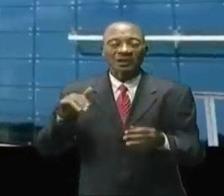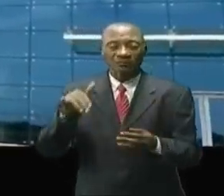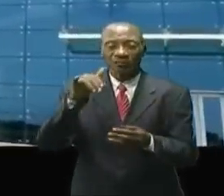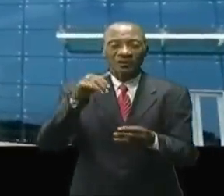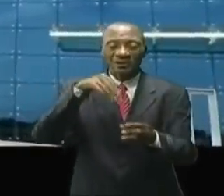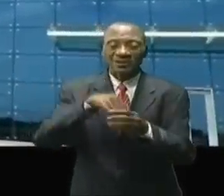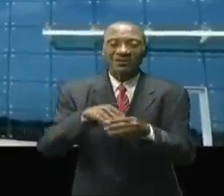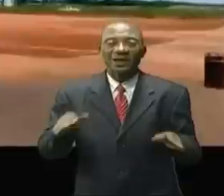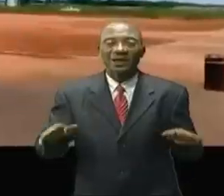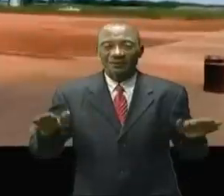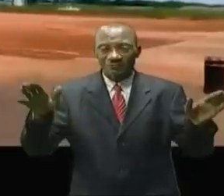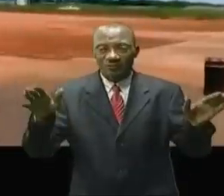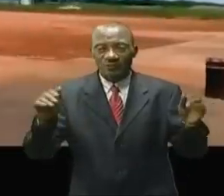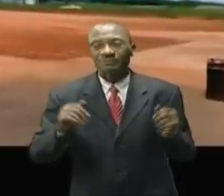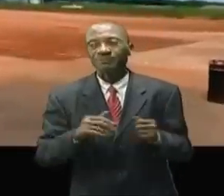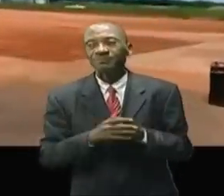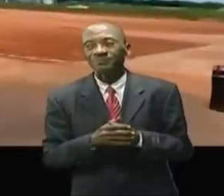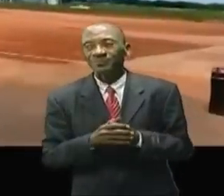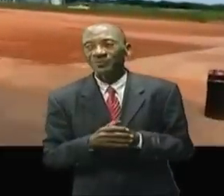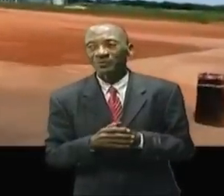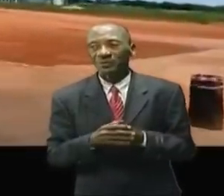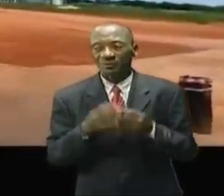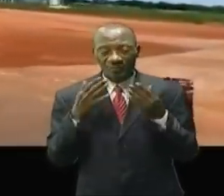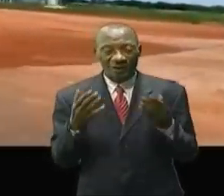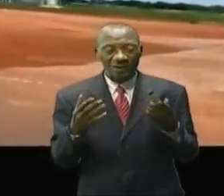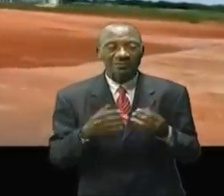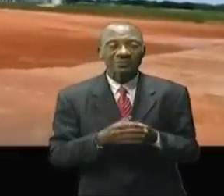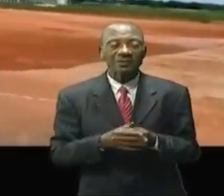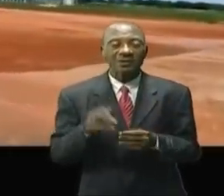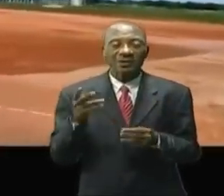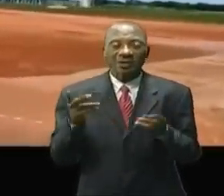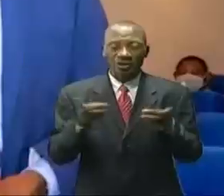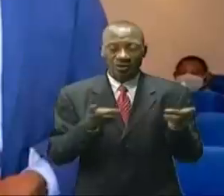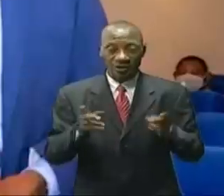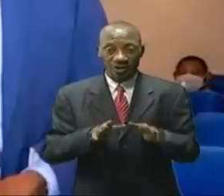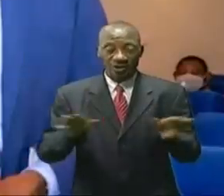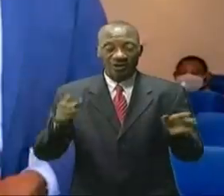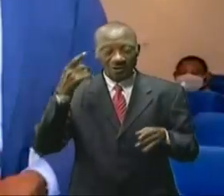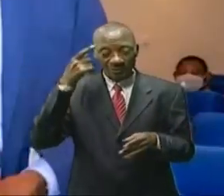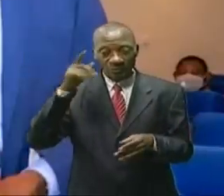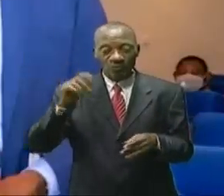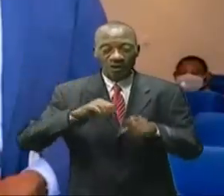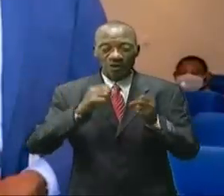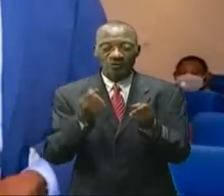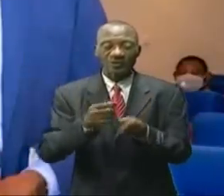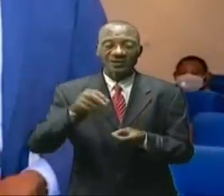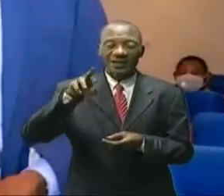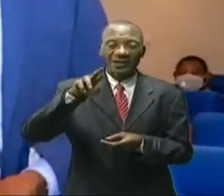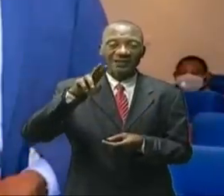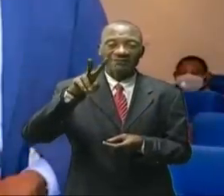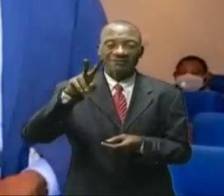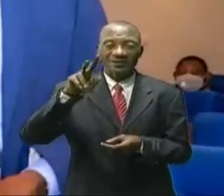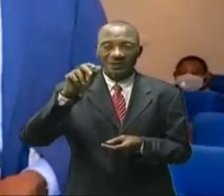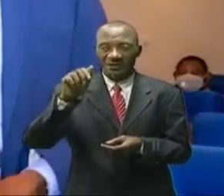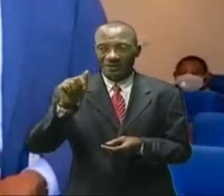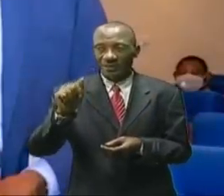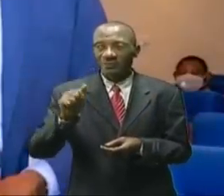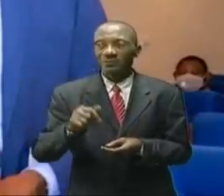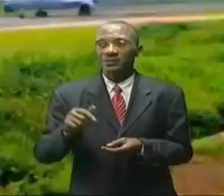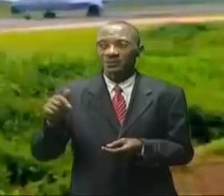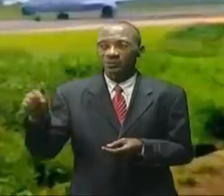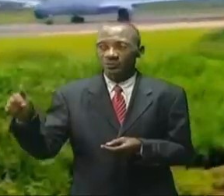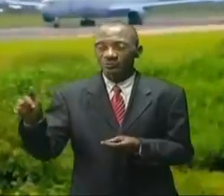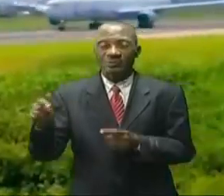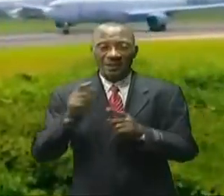du Congo dans la paix et sécurité. Le directeur général de la RVA, Alphonse Chungumaungu, et le personnel de cette entreprise